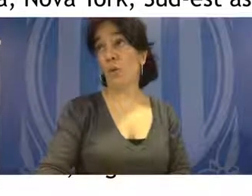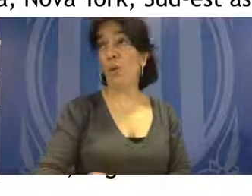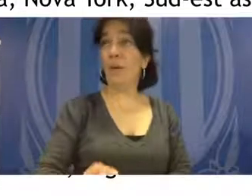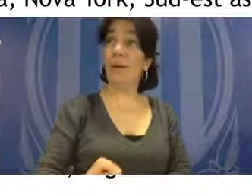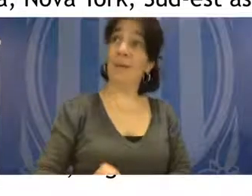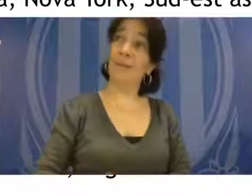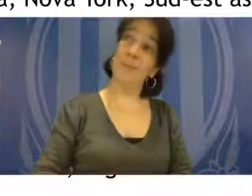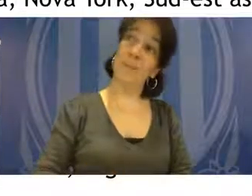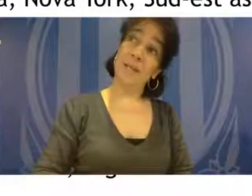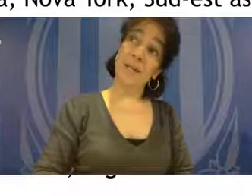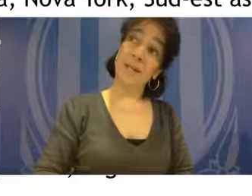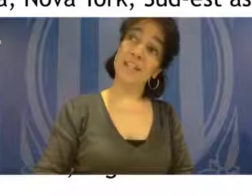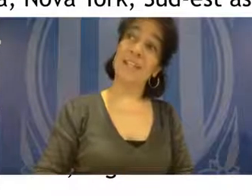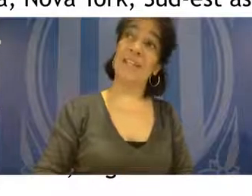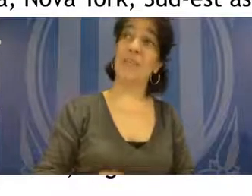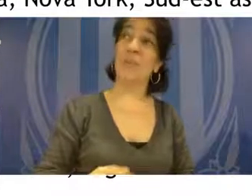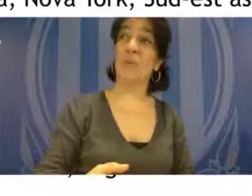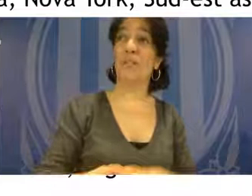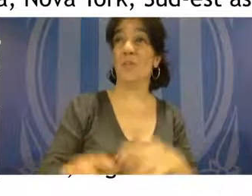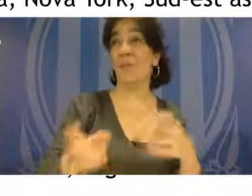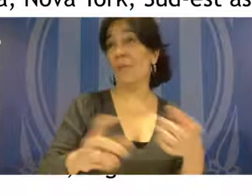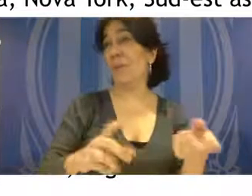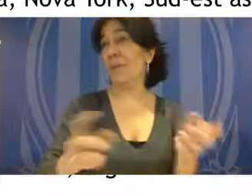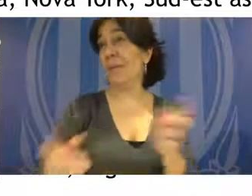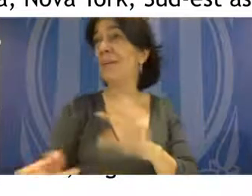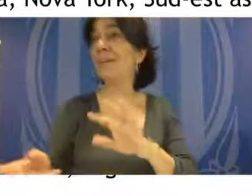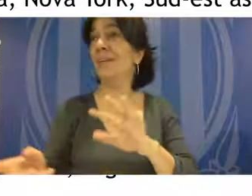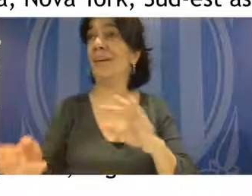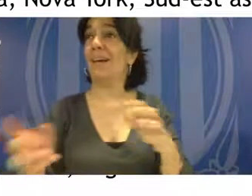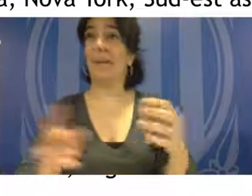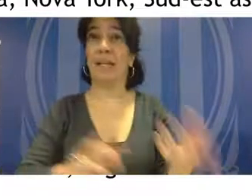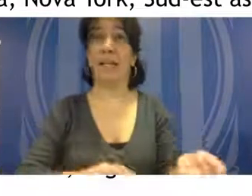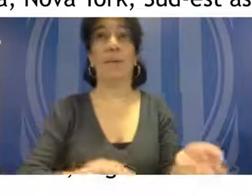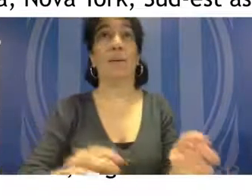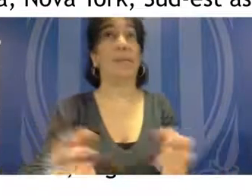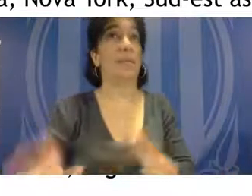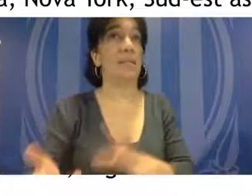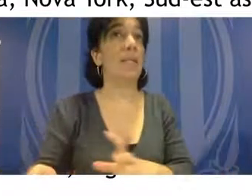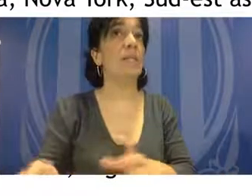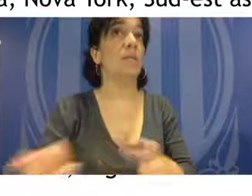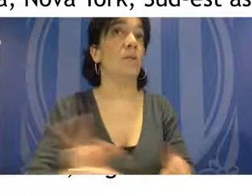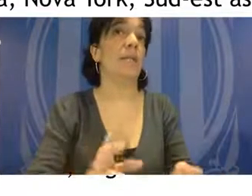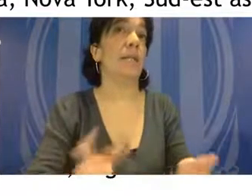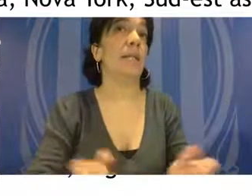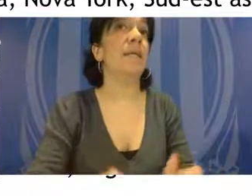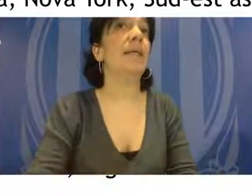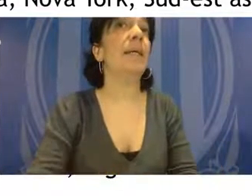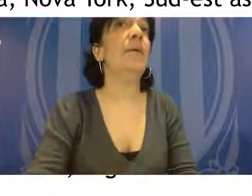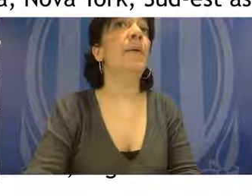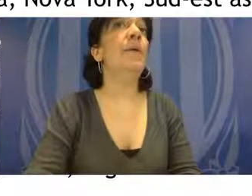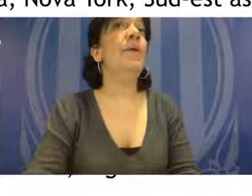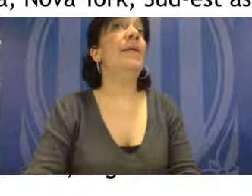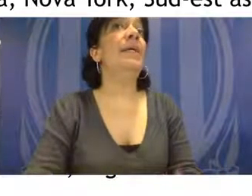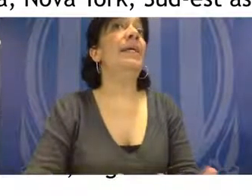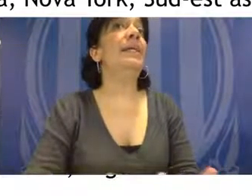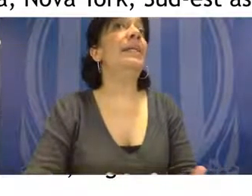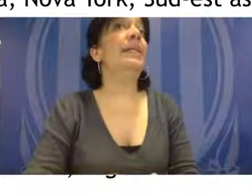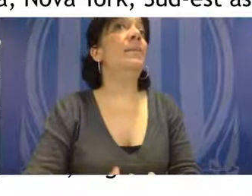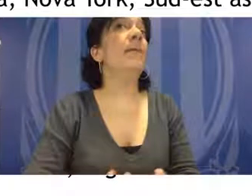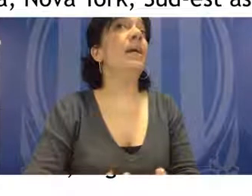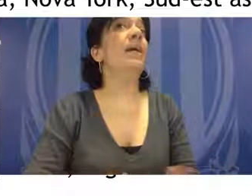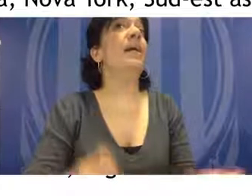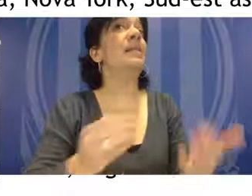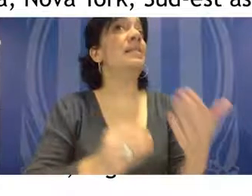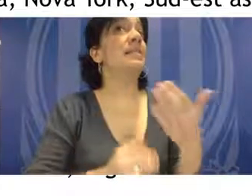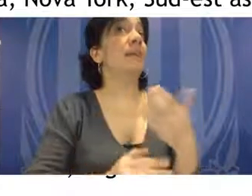posts bilingües i els tuits doncs, anem combinant, de vegades català, de vegades castellà, segons la temàtica. I